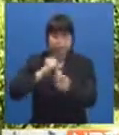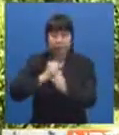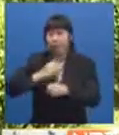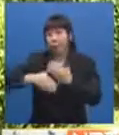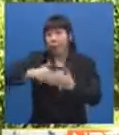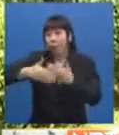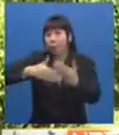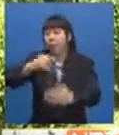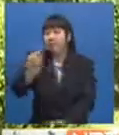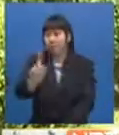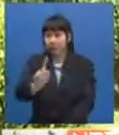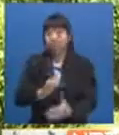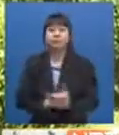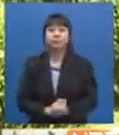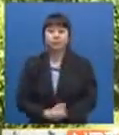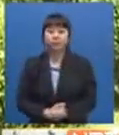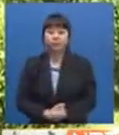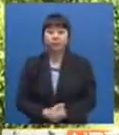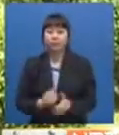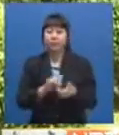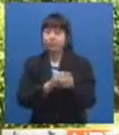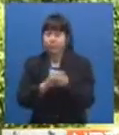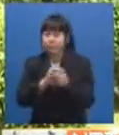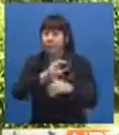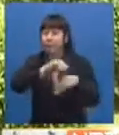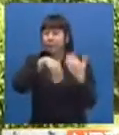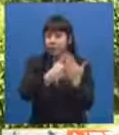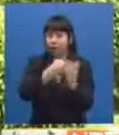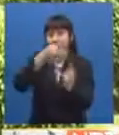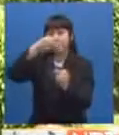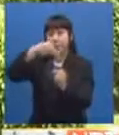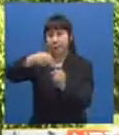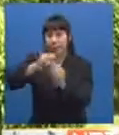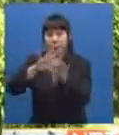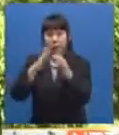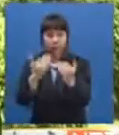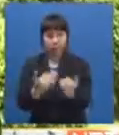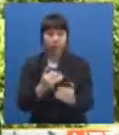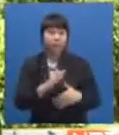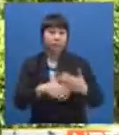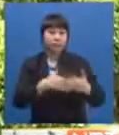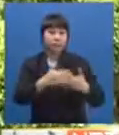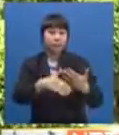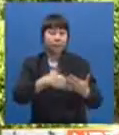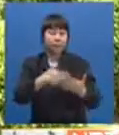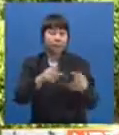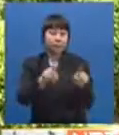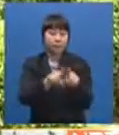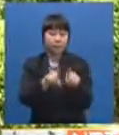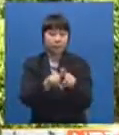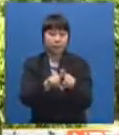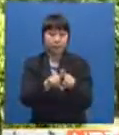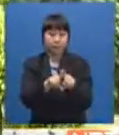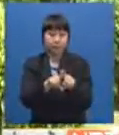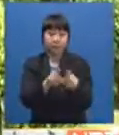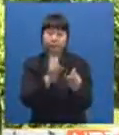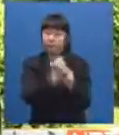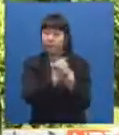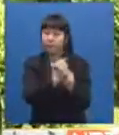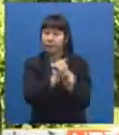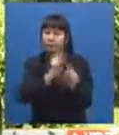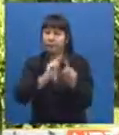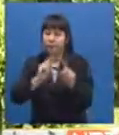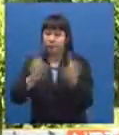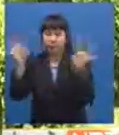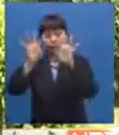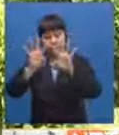ไหนแล้วอย่างไรใช่ไหมความร่วมมือด้านเศรษฐกิจด้านพลังงานแล้ววันนี้เราก็จะขับเคลื่อนของ AEC ขับเคลื่อนของอ